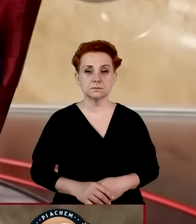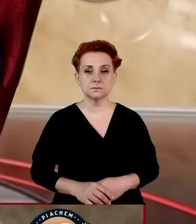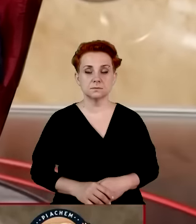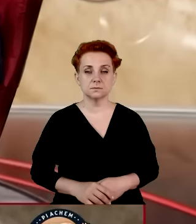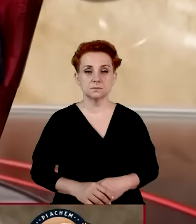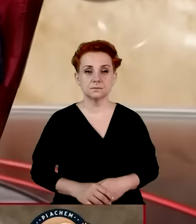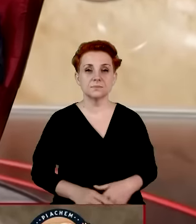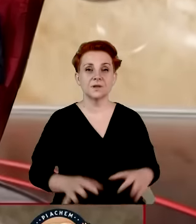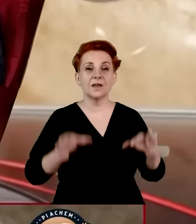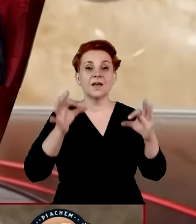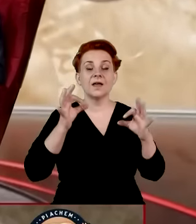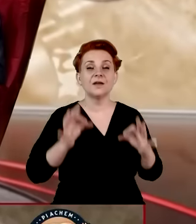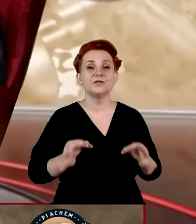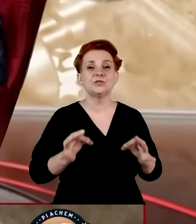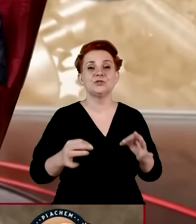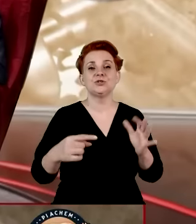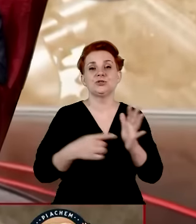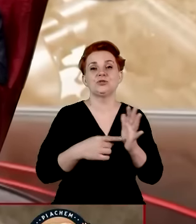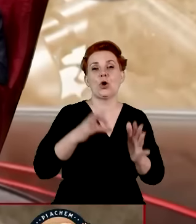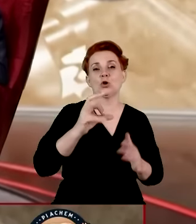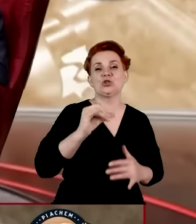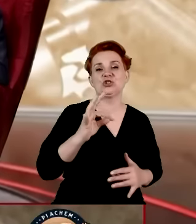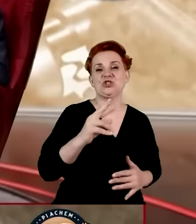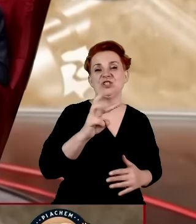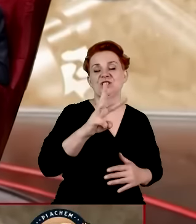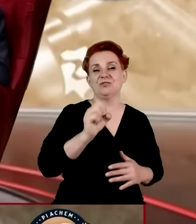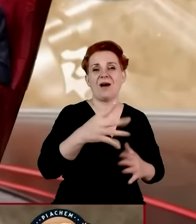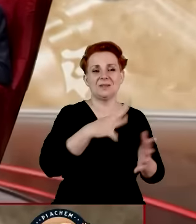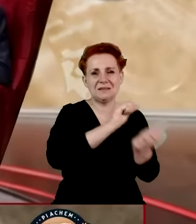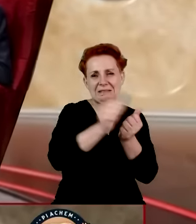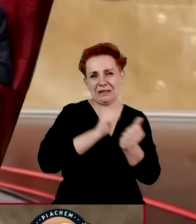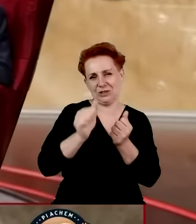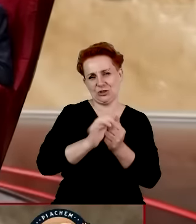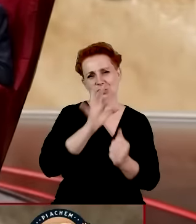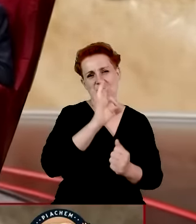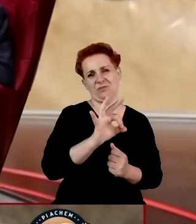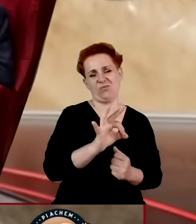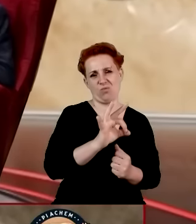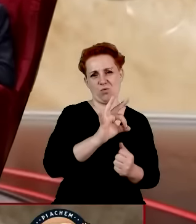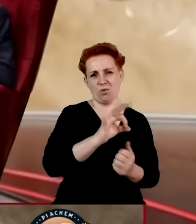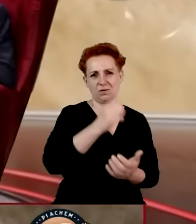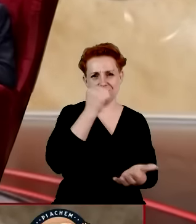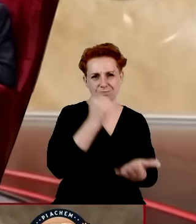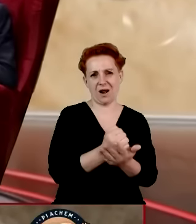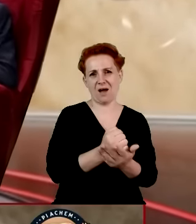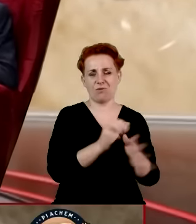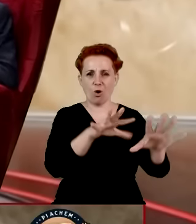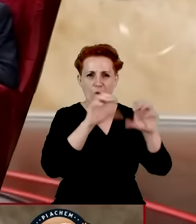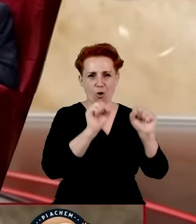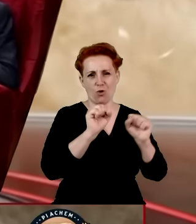Dziś sitwa Bodnara disuje polskie prawo. Disuje wymiar sprawiedliwości. Jest